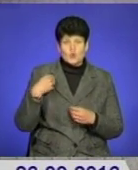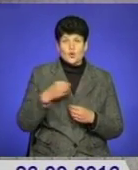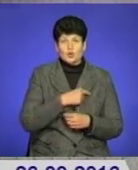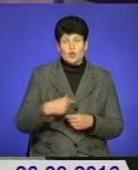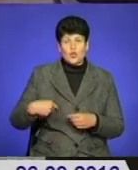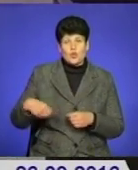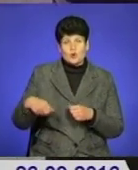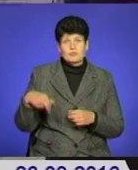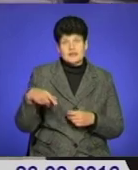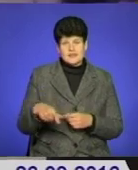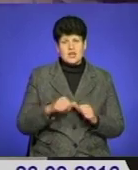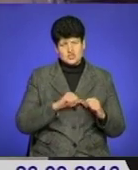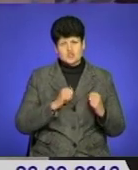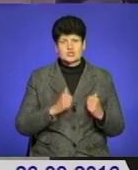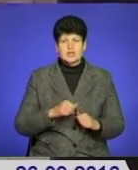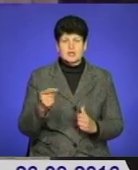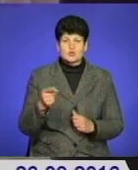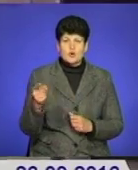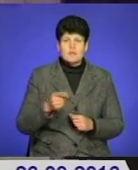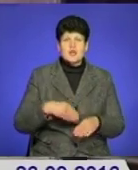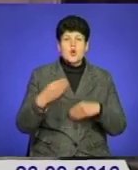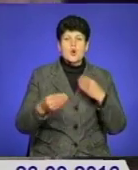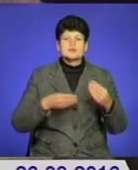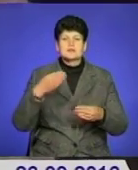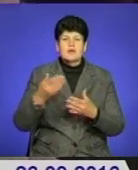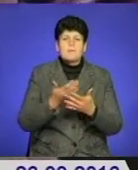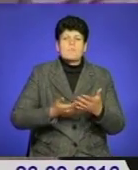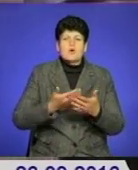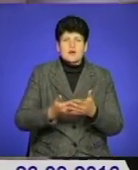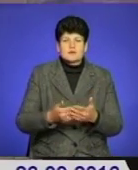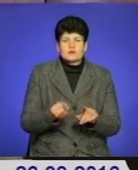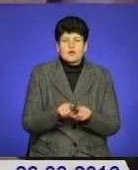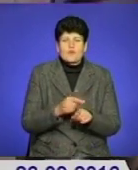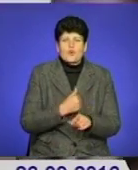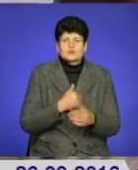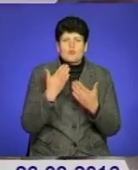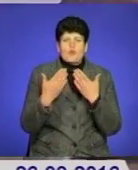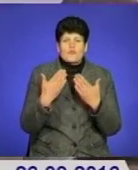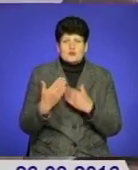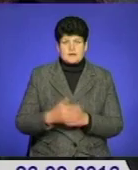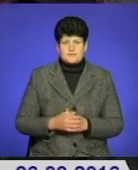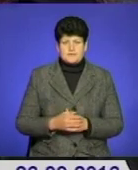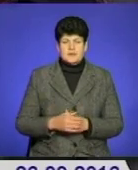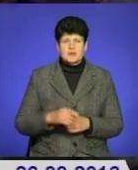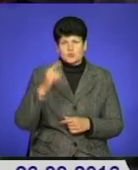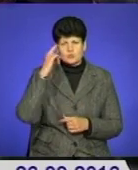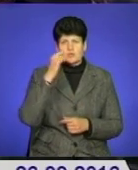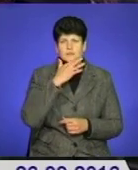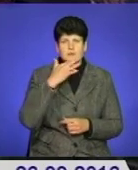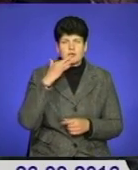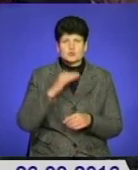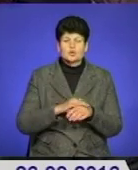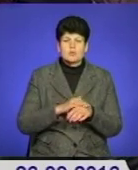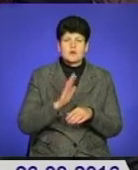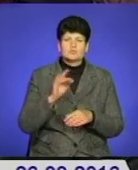він, щирий тернополянин, і ніби роздає поради, ніби хоче заговорити з кожним. Я думаю, що багато добра якраз було в